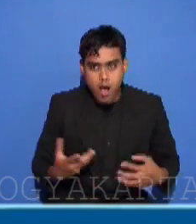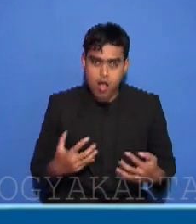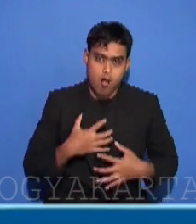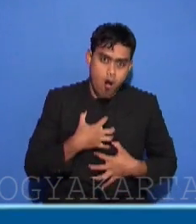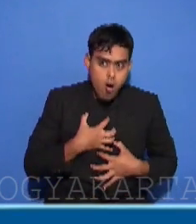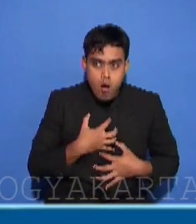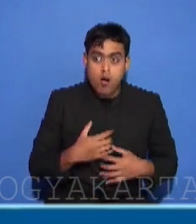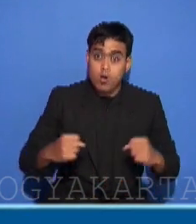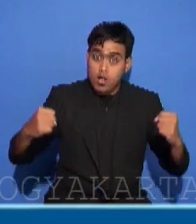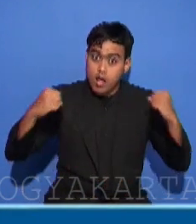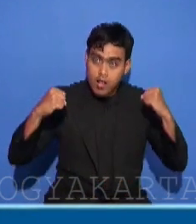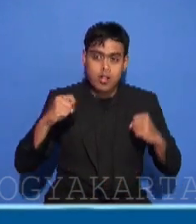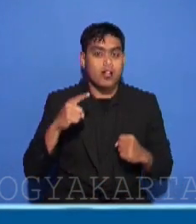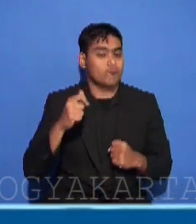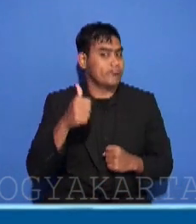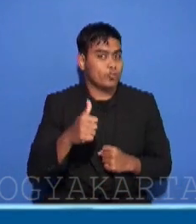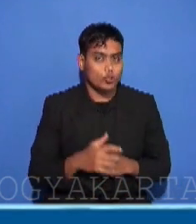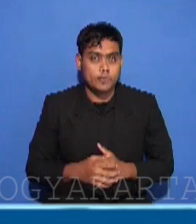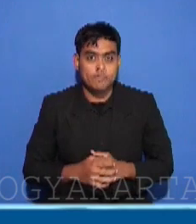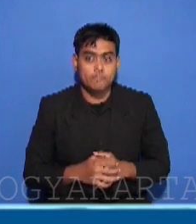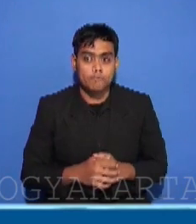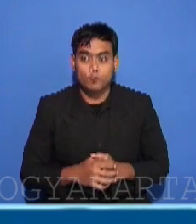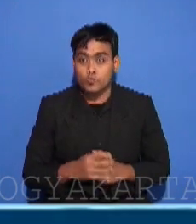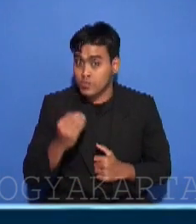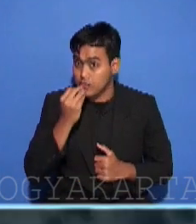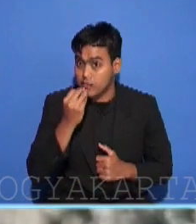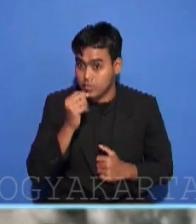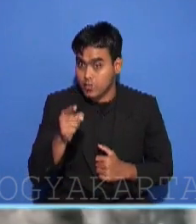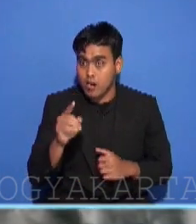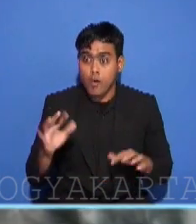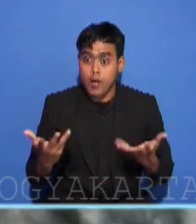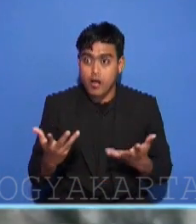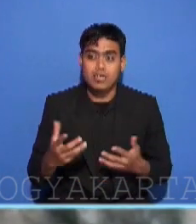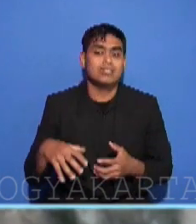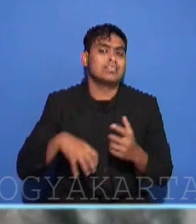tubuh. Ing salebeting konsumsi ronmin menika dipun campuraken ing daharan menapa dene unjukan.